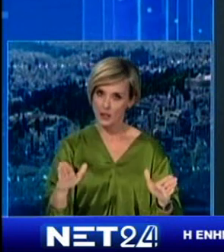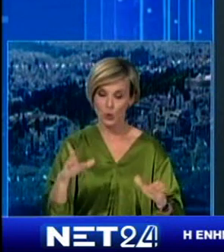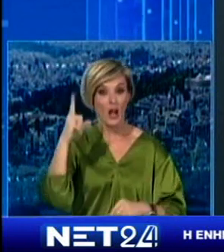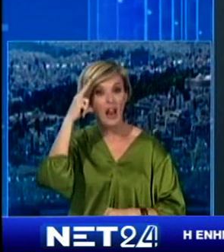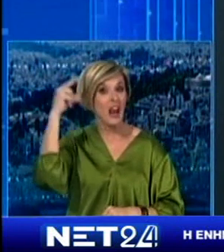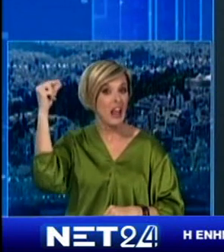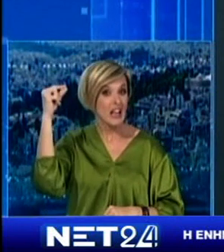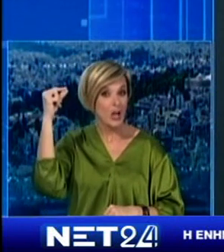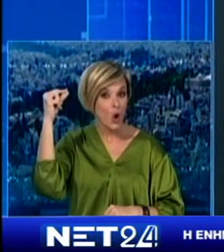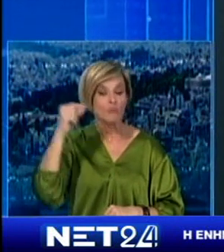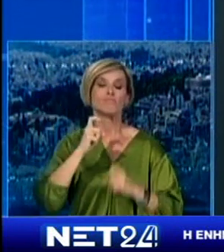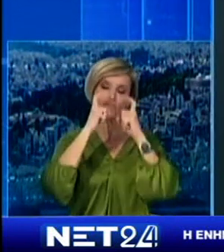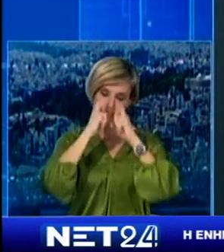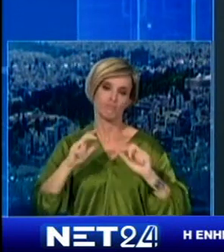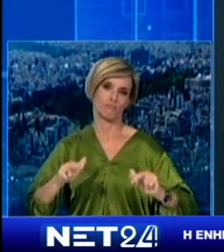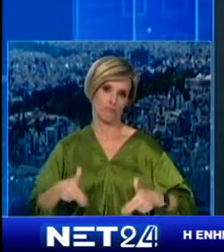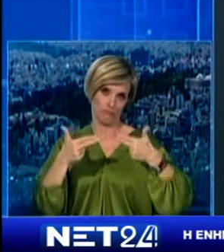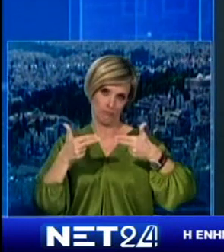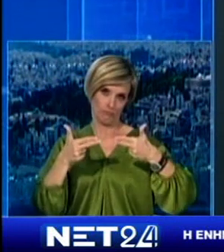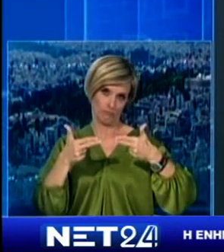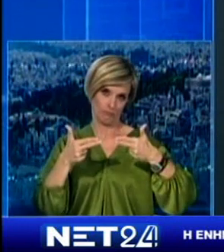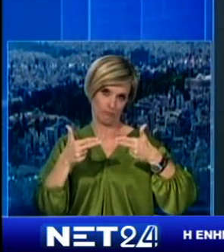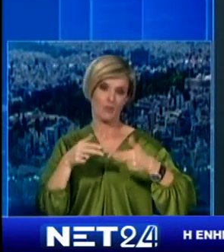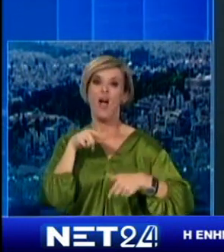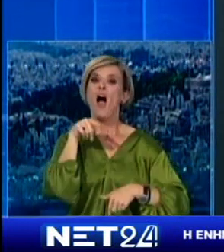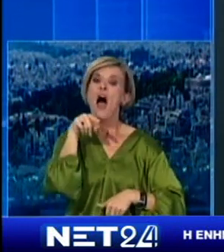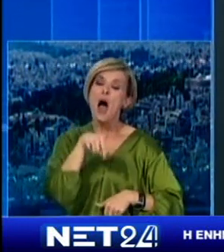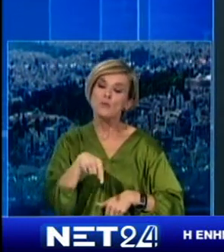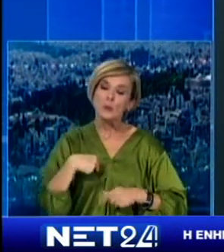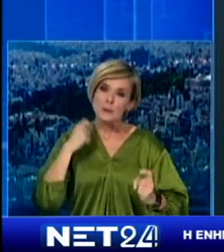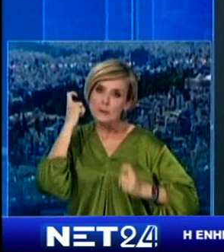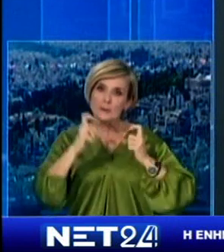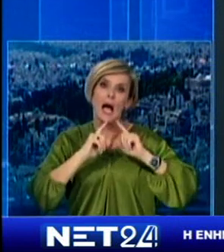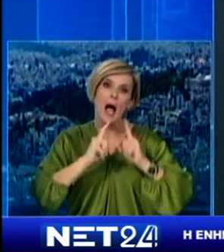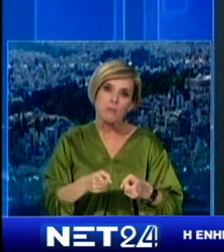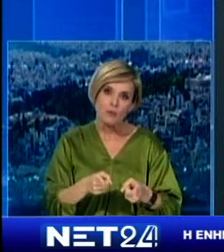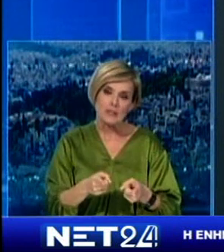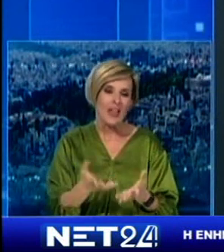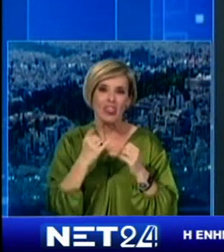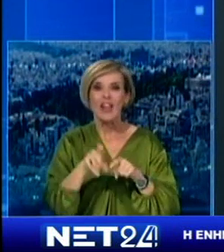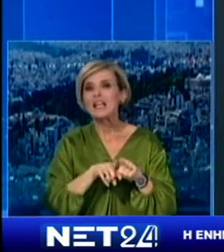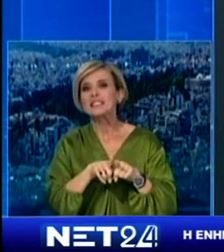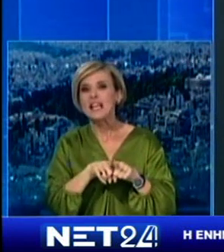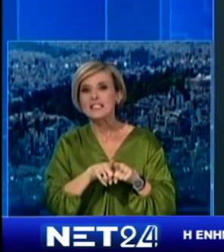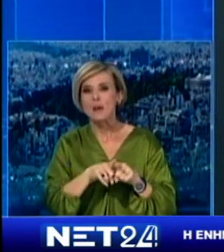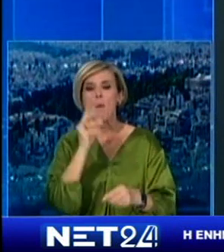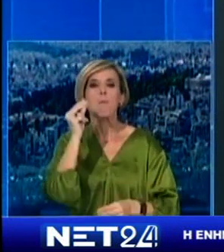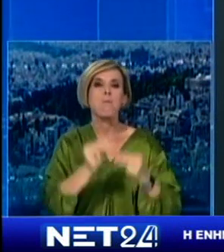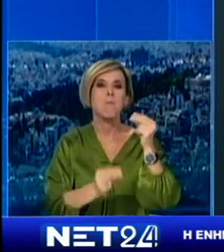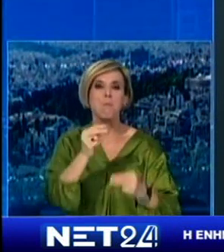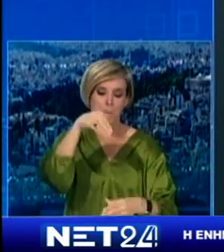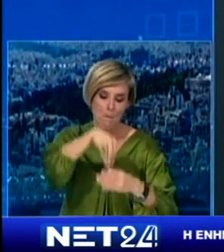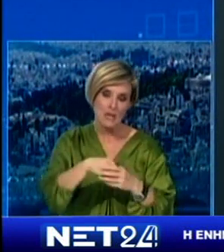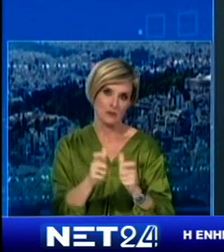λύκεια προβλέπεται τηλεκπαίδευση. Η απόφαση αυτή δεν σχετίζεται με την επιδημιολογική εικόνα των ιδίων των σχολείων. Όπως έχουμε